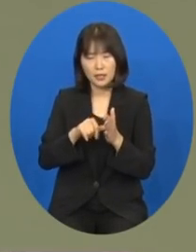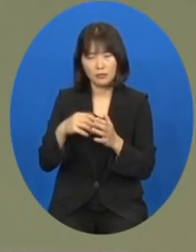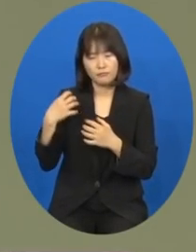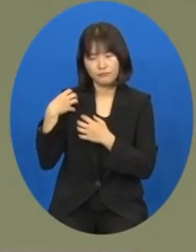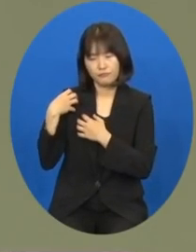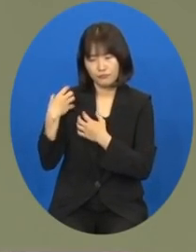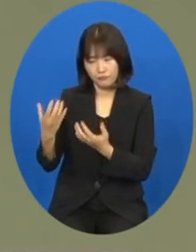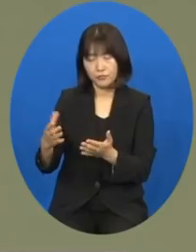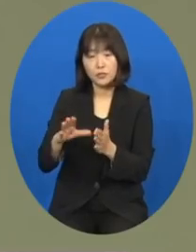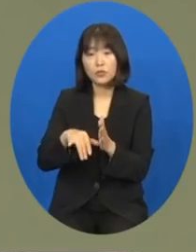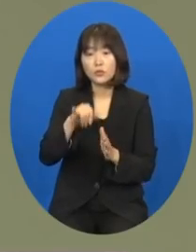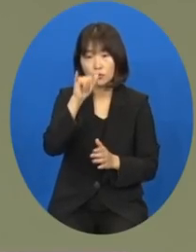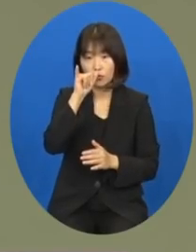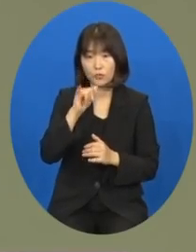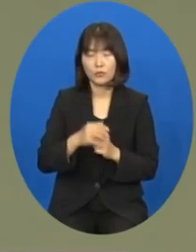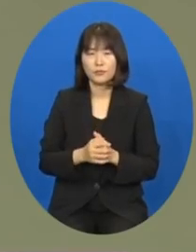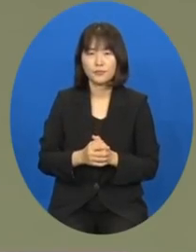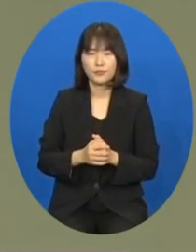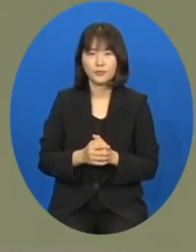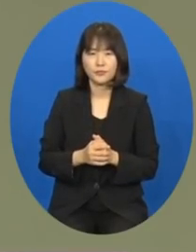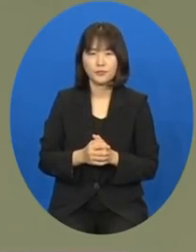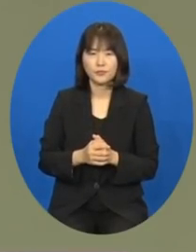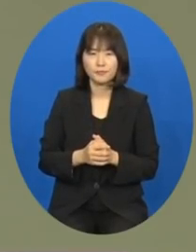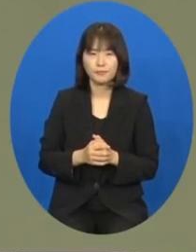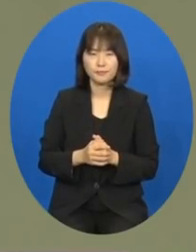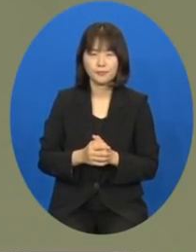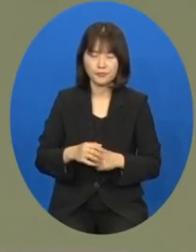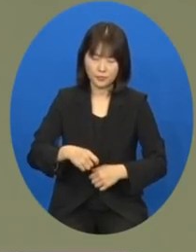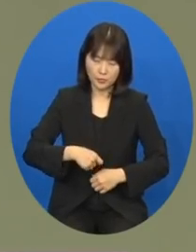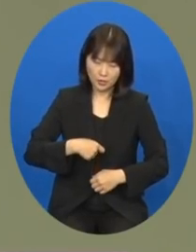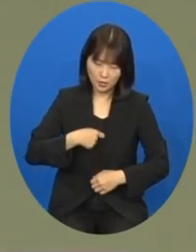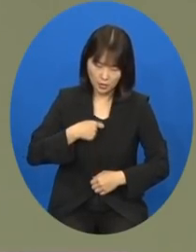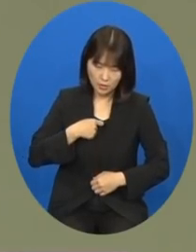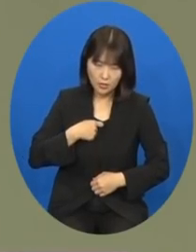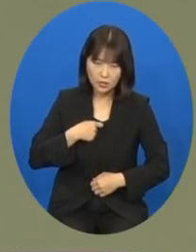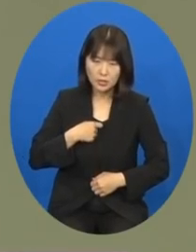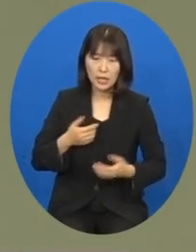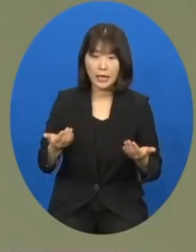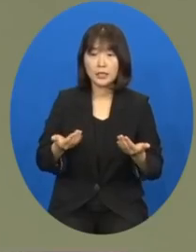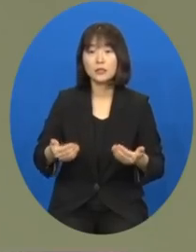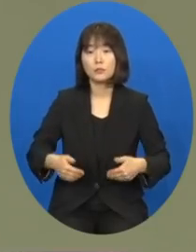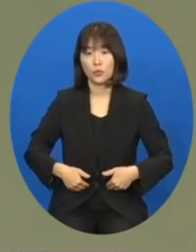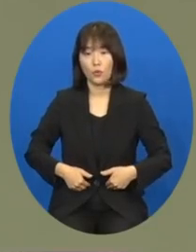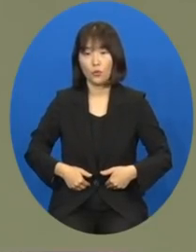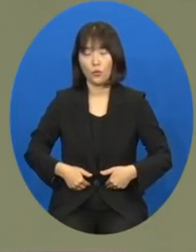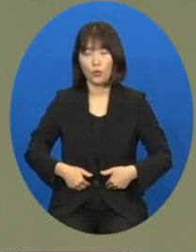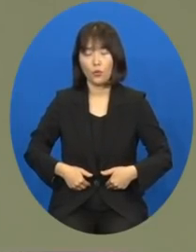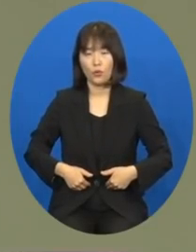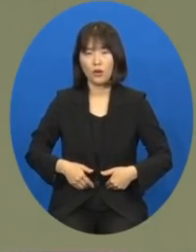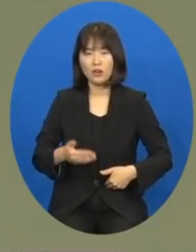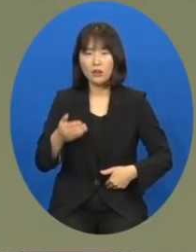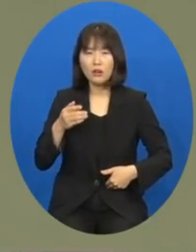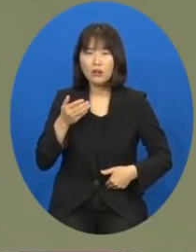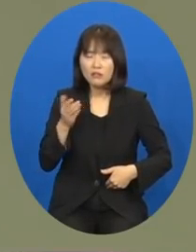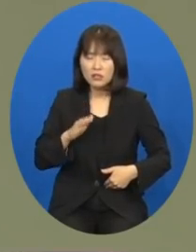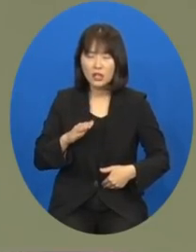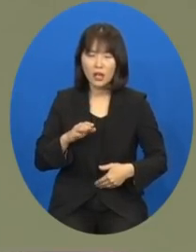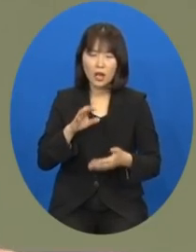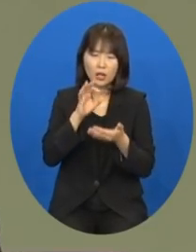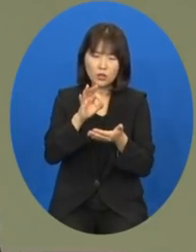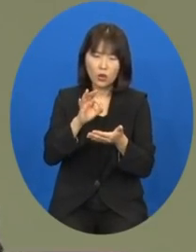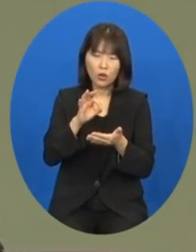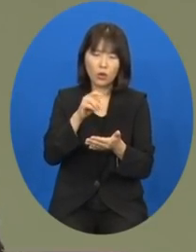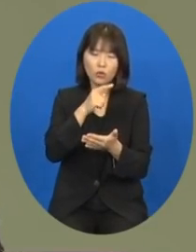있죠 예를 들면 정직하게 무엇을 해야 되는데 정직하게 하면 재정적인 손해가 와요 여러분 뭘